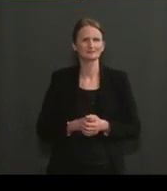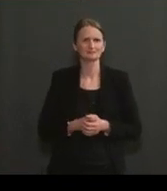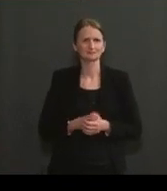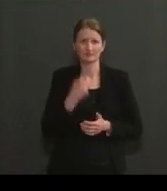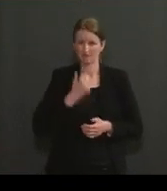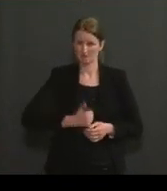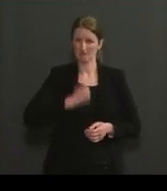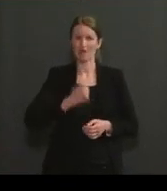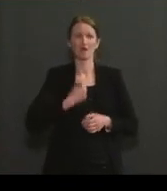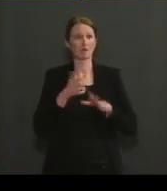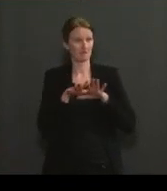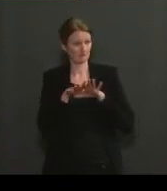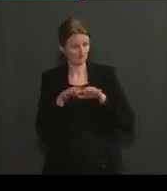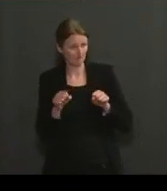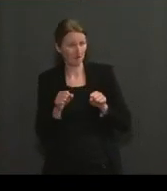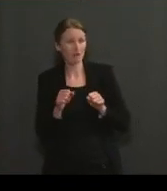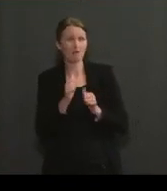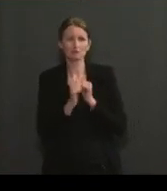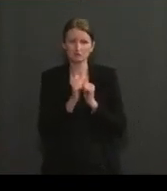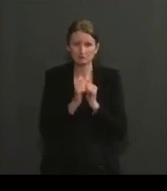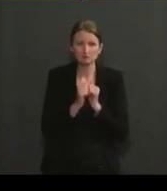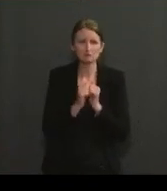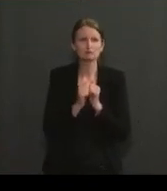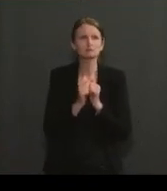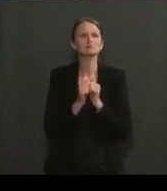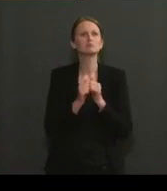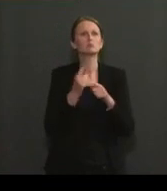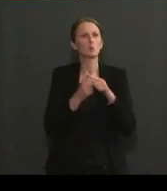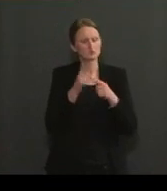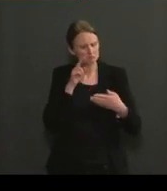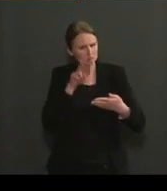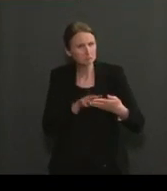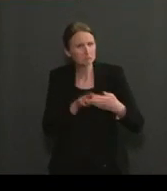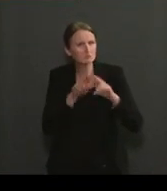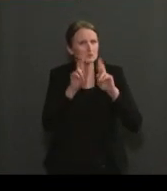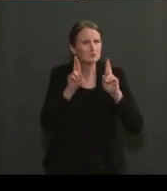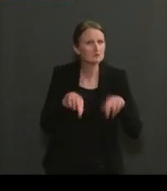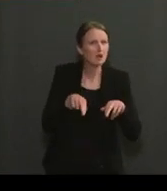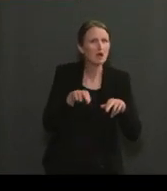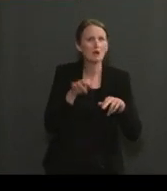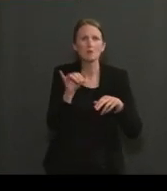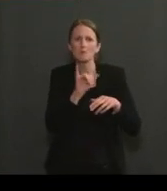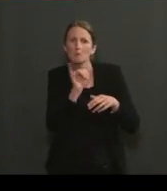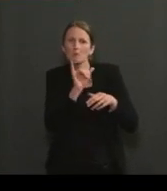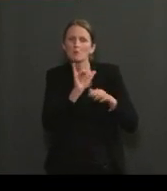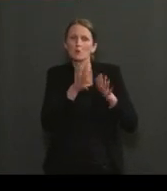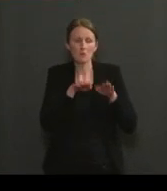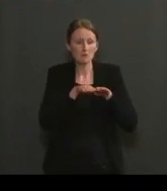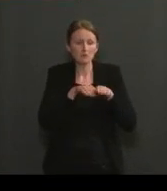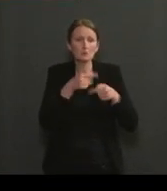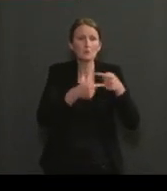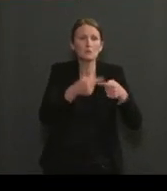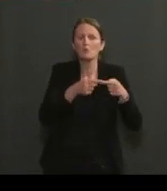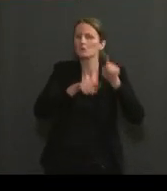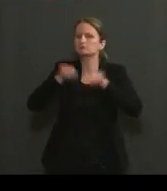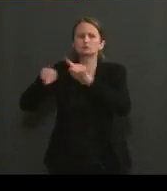prélever l'échantillon, c'est elle-même qui va effectuer la manœuvre technique, habitude assez simple, mais surtout la personne